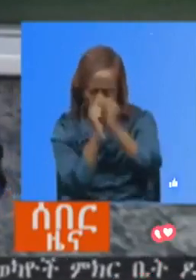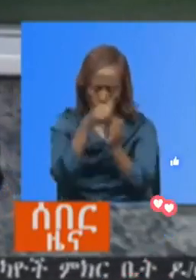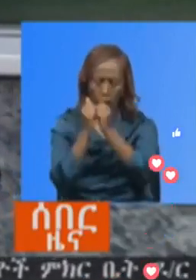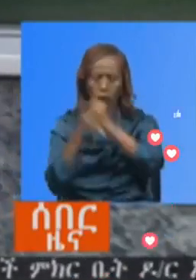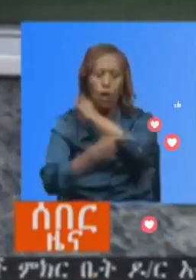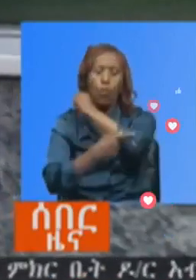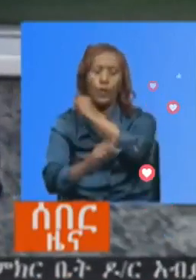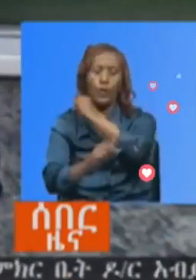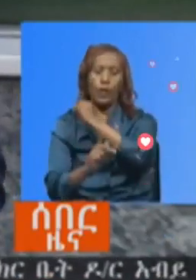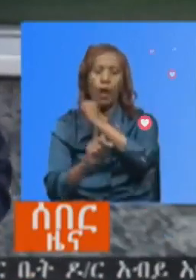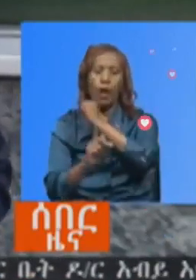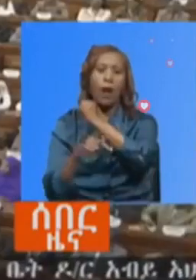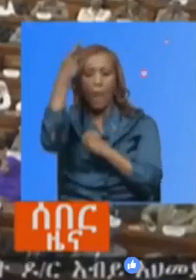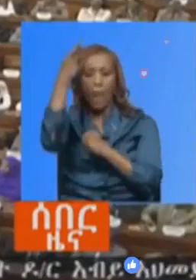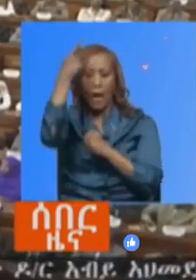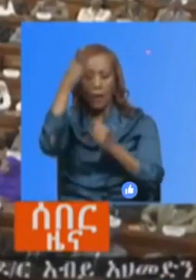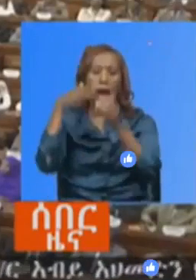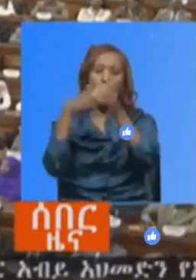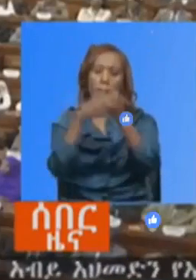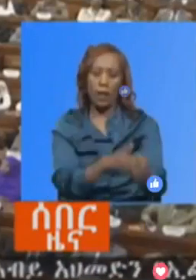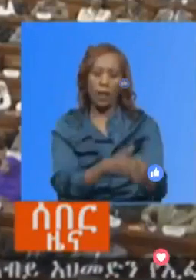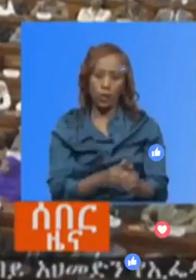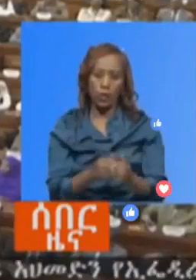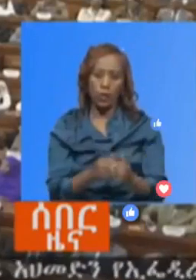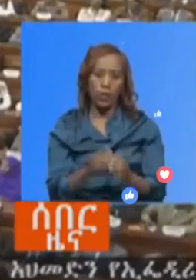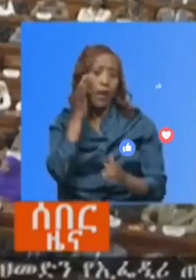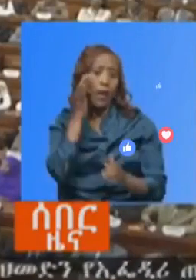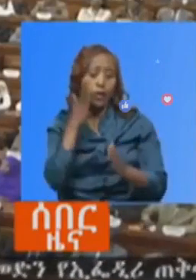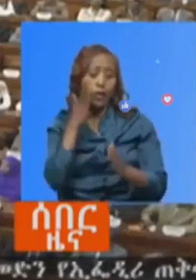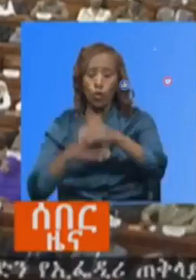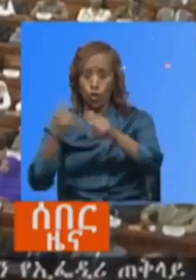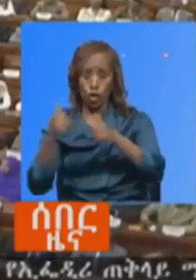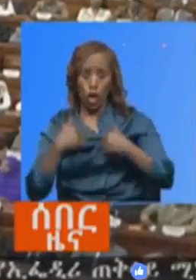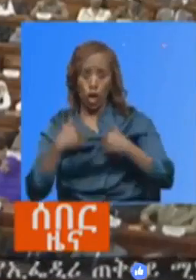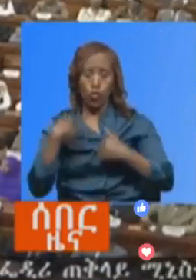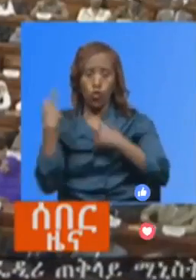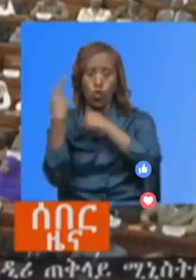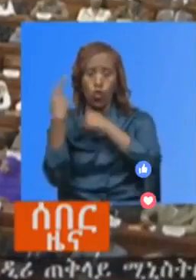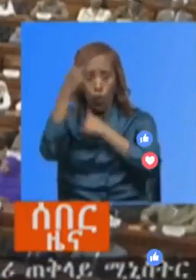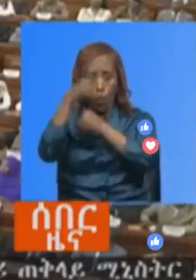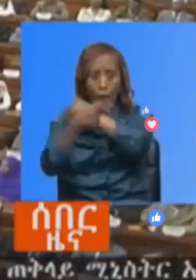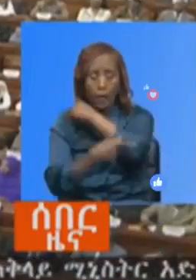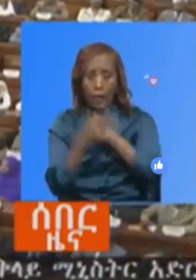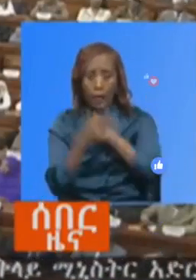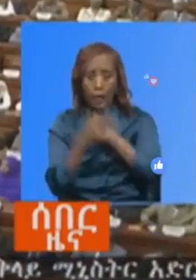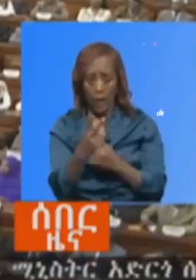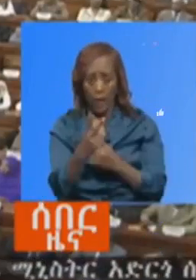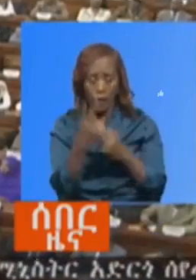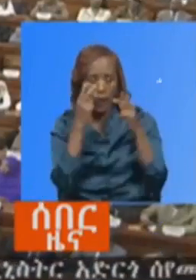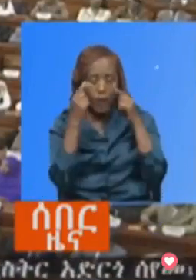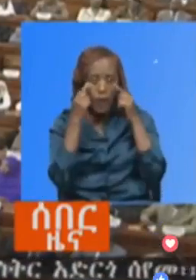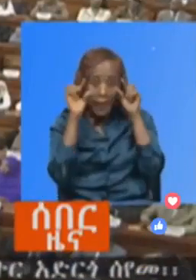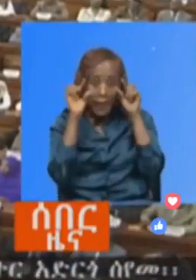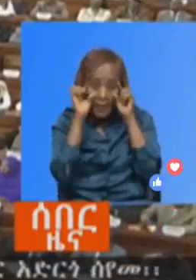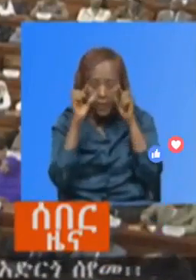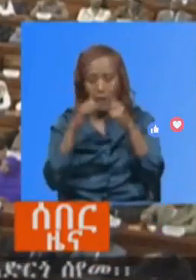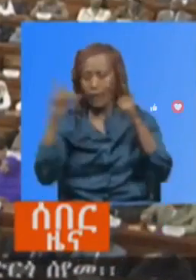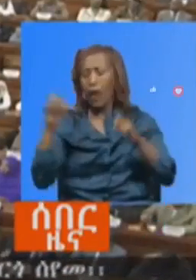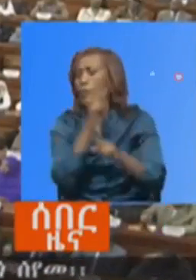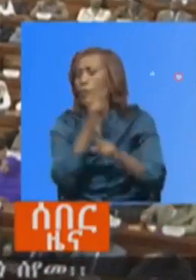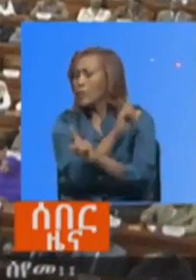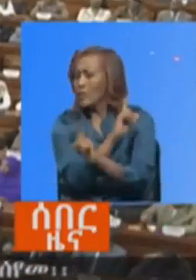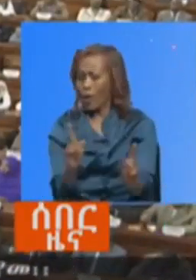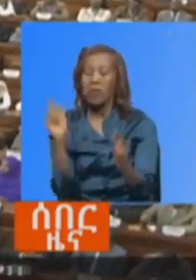ፖለቲካ ፓርቲ አመራሮች፣ ከኢህአዴግ ውጭ ያሉ ፓርቲዎችን የምናይበት መነጽር እንደ ተቃዋሚ ሳይሆን